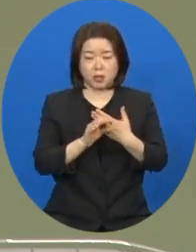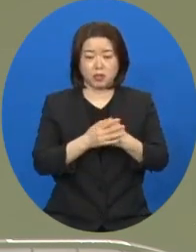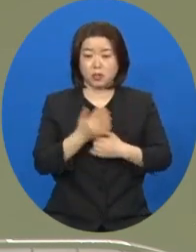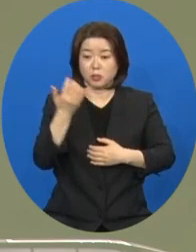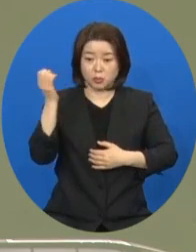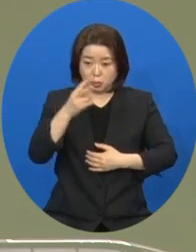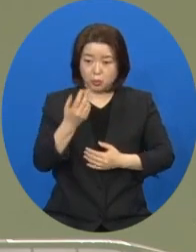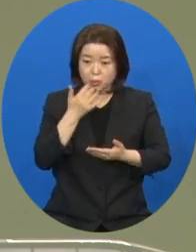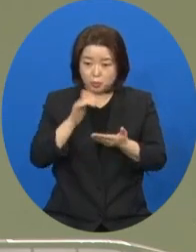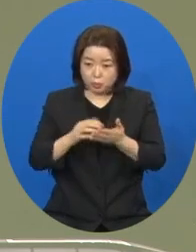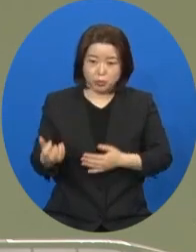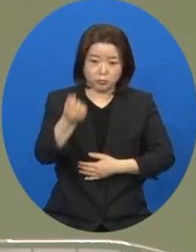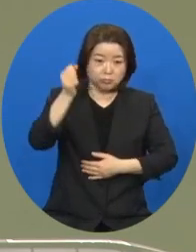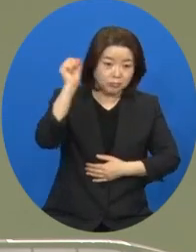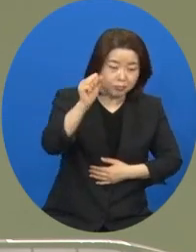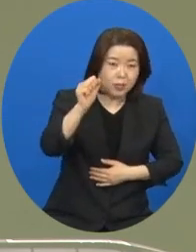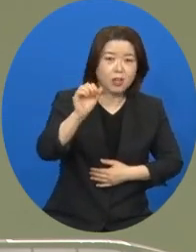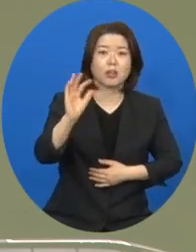거예요.